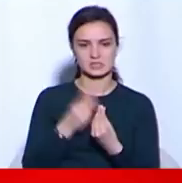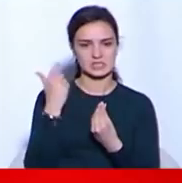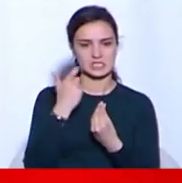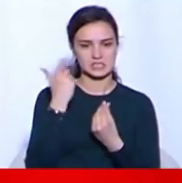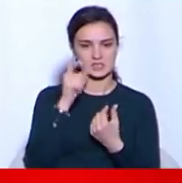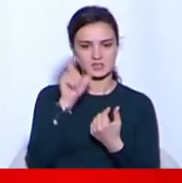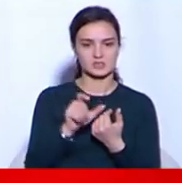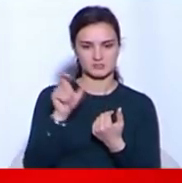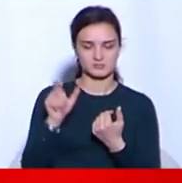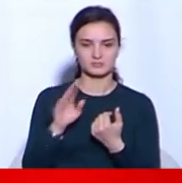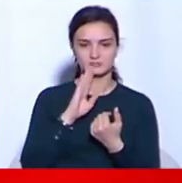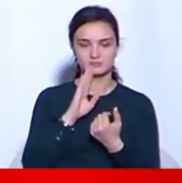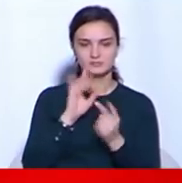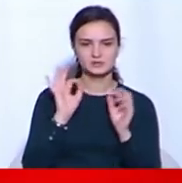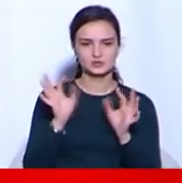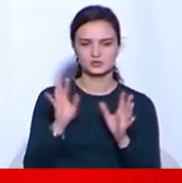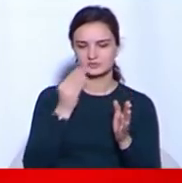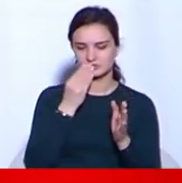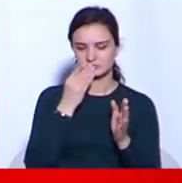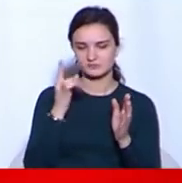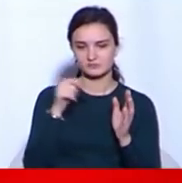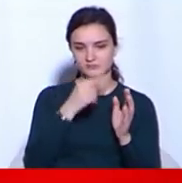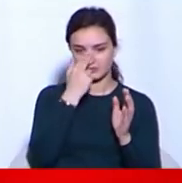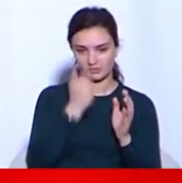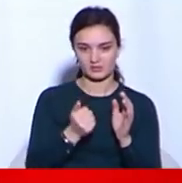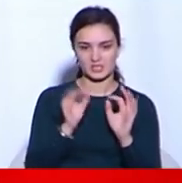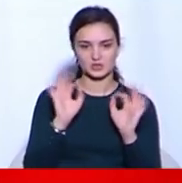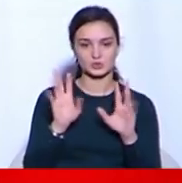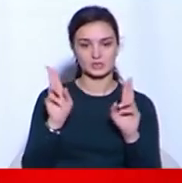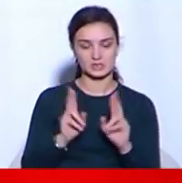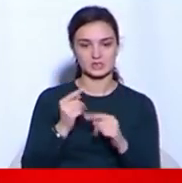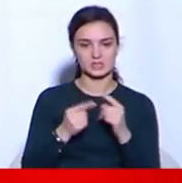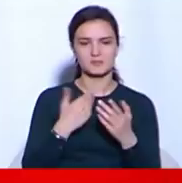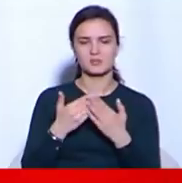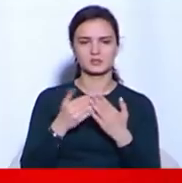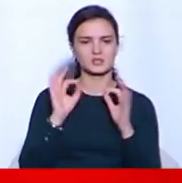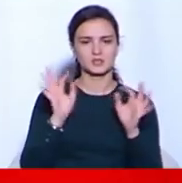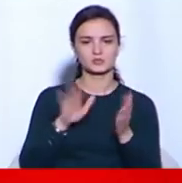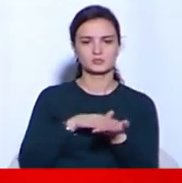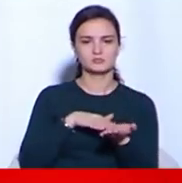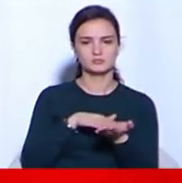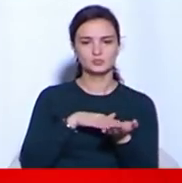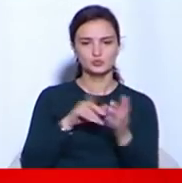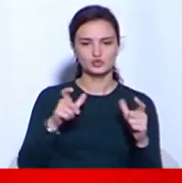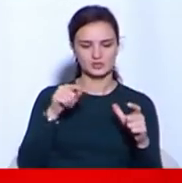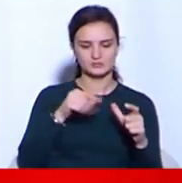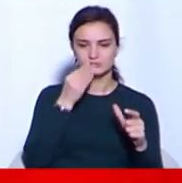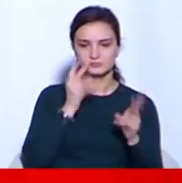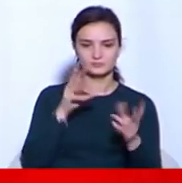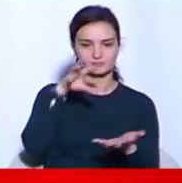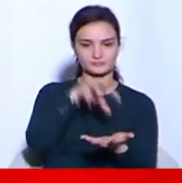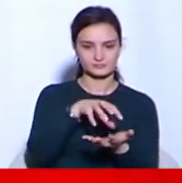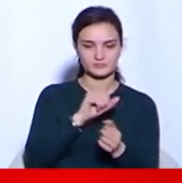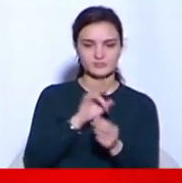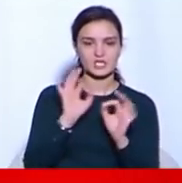დიასახლისებმა დავამკვიდრეთ არასწორი კვებითი ჩვევები და არასწორი ტრადიციები, მაგალითად არასწორ ჭურჭელში მოვამზადეთ პროდუქტი,